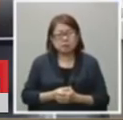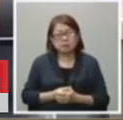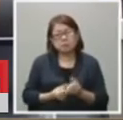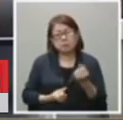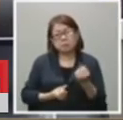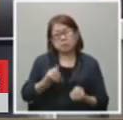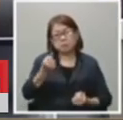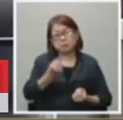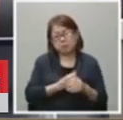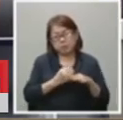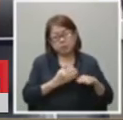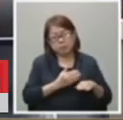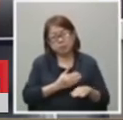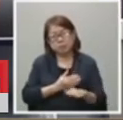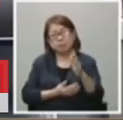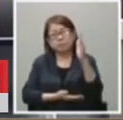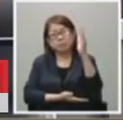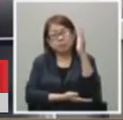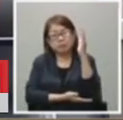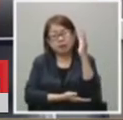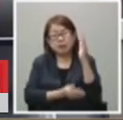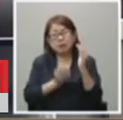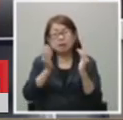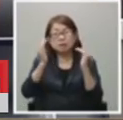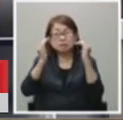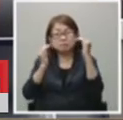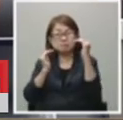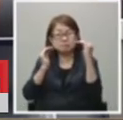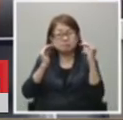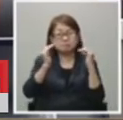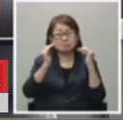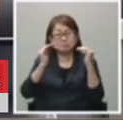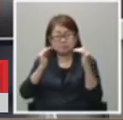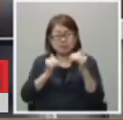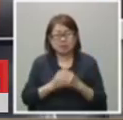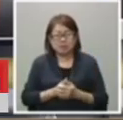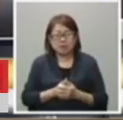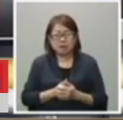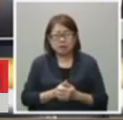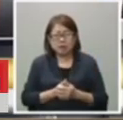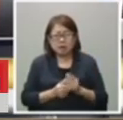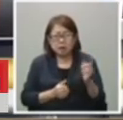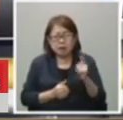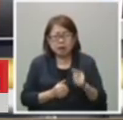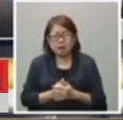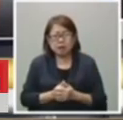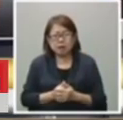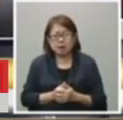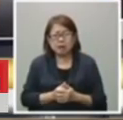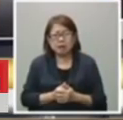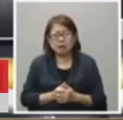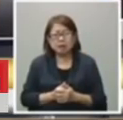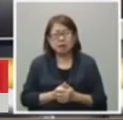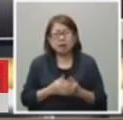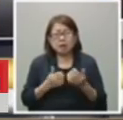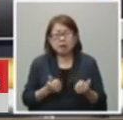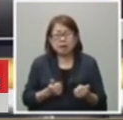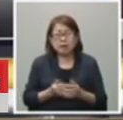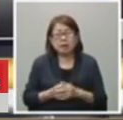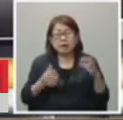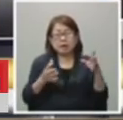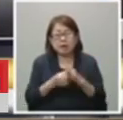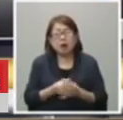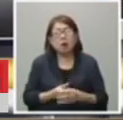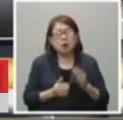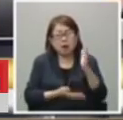อนุสาวรีย์ประชาธิปไตยเนี่ยอนุสาวรีย์ประชาธิปไตยไม่ควรจะมีไว้เพียงแค่บนรถหรือว่าวงเวียนบนรถเ